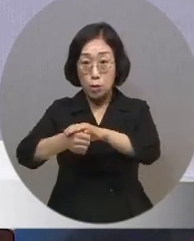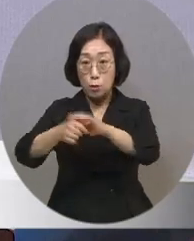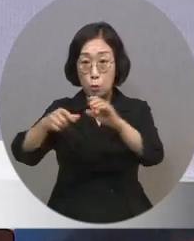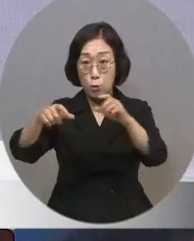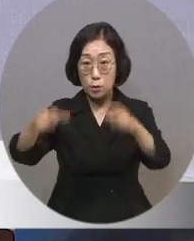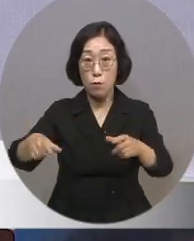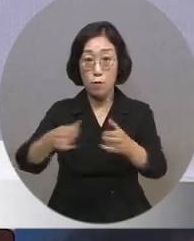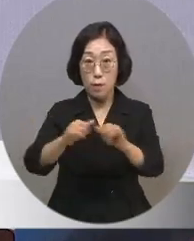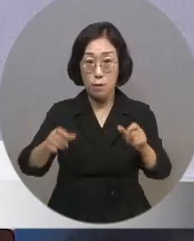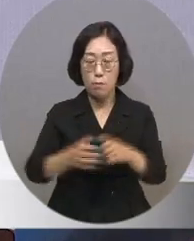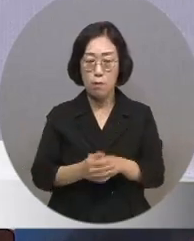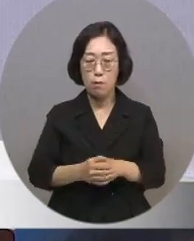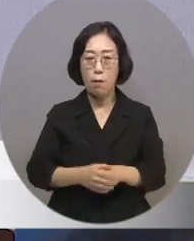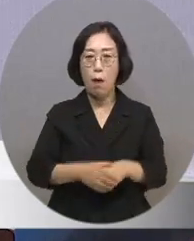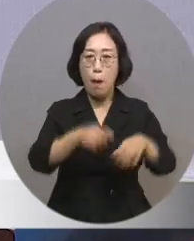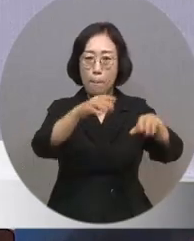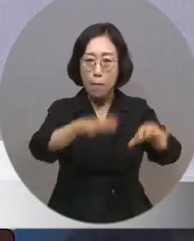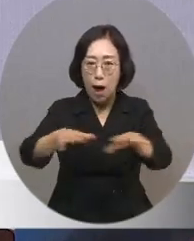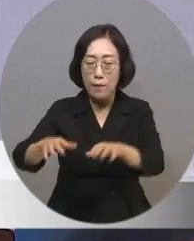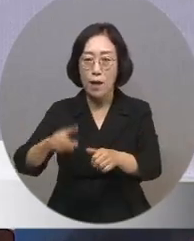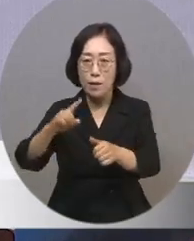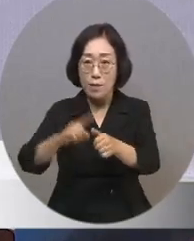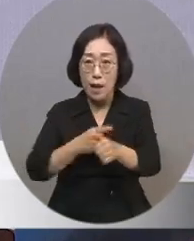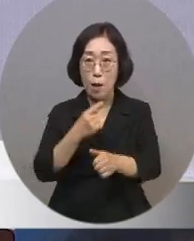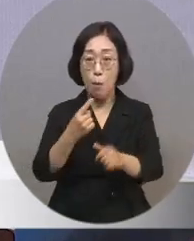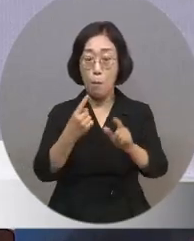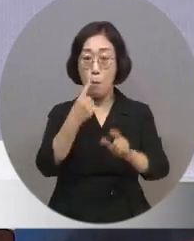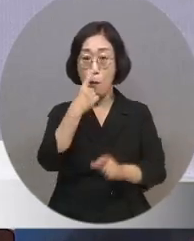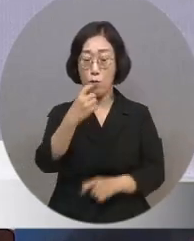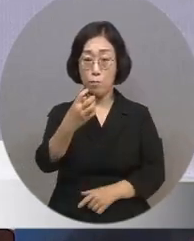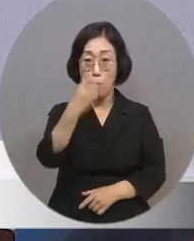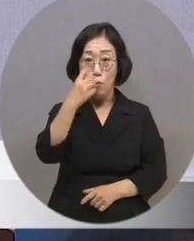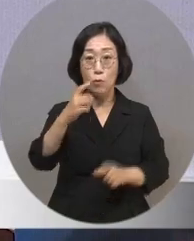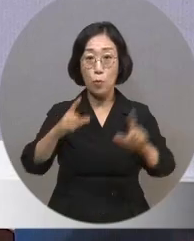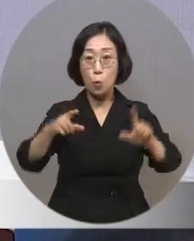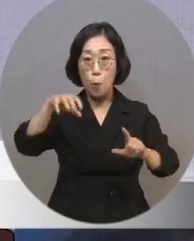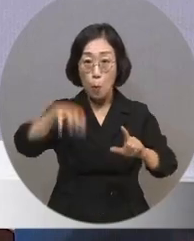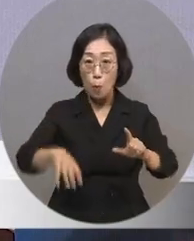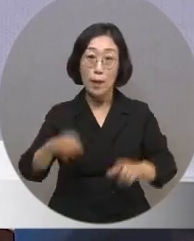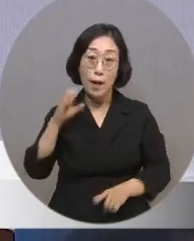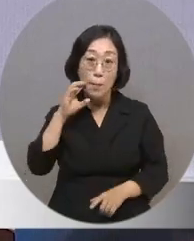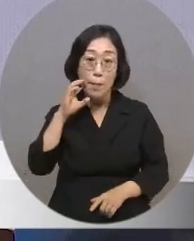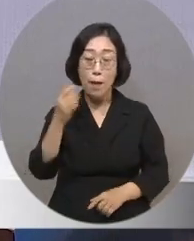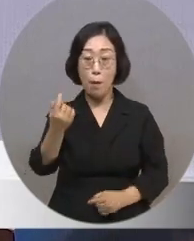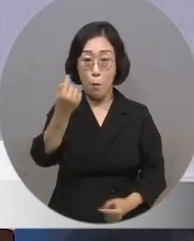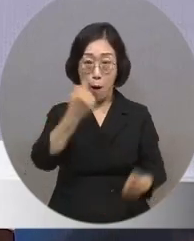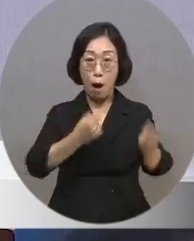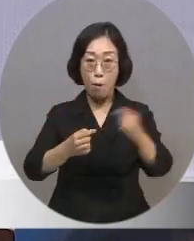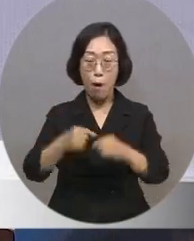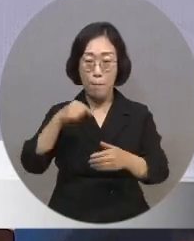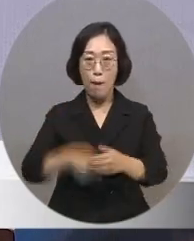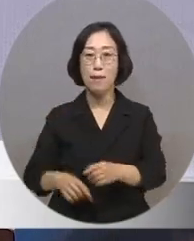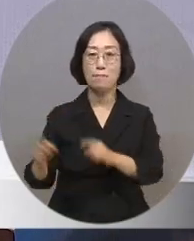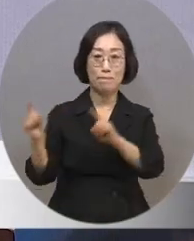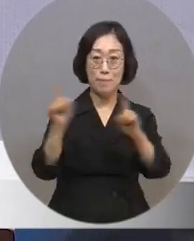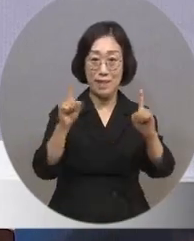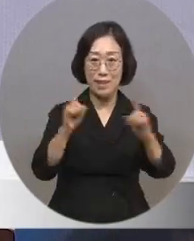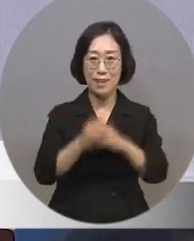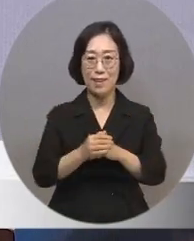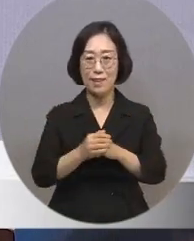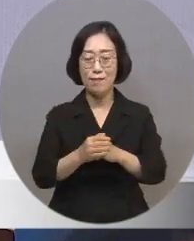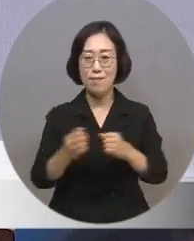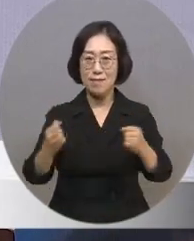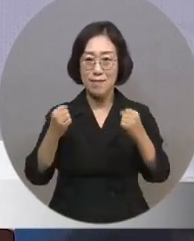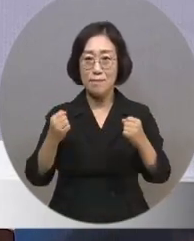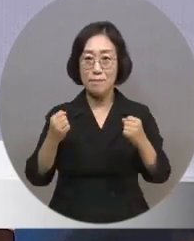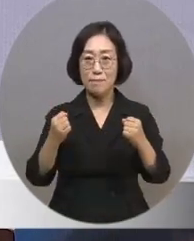천혜 해변과 이 자연공간을 자랑하는 이곳을 찾아서 힐링하면서 에너지를 재충전하는